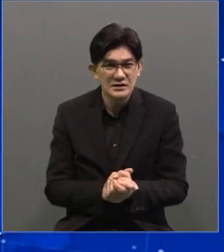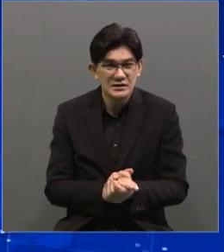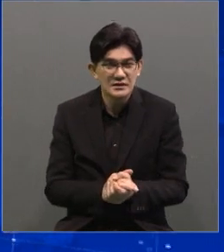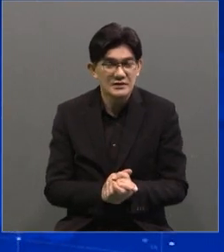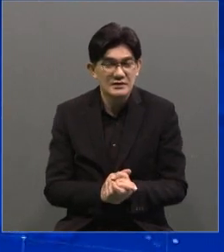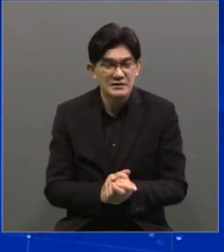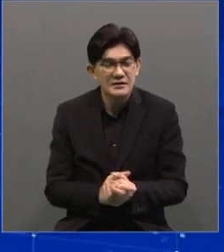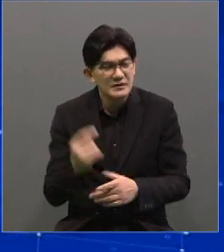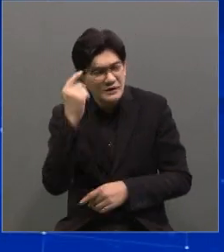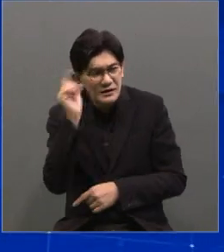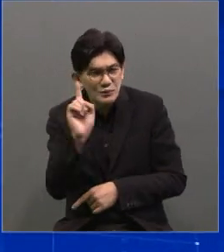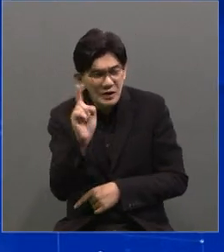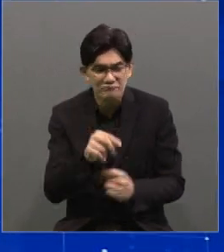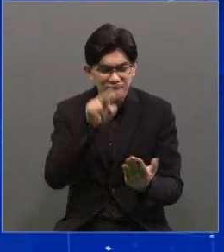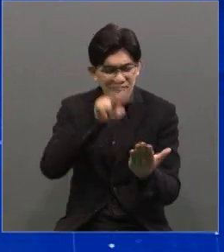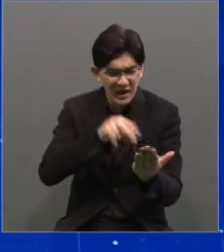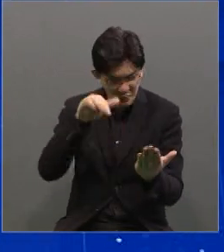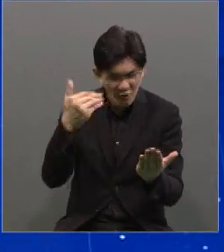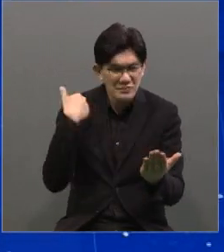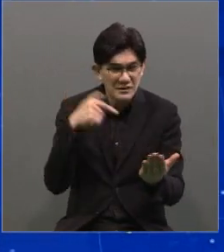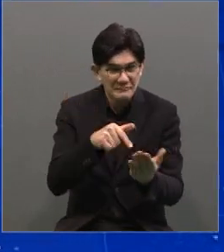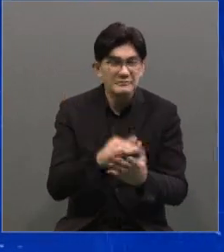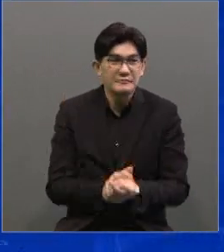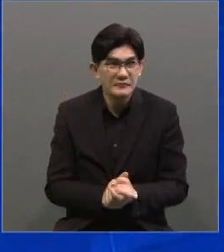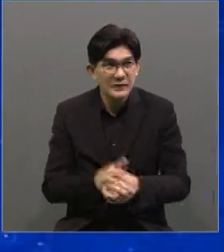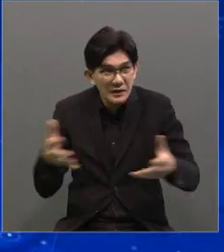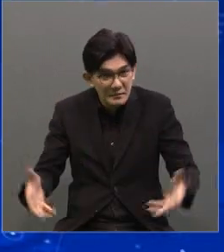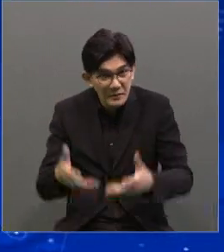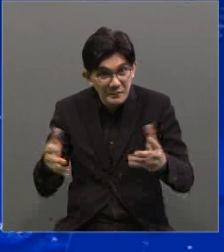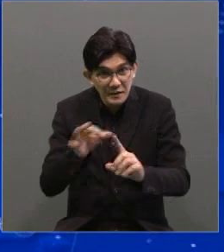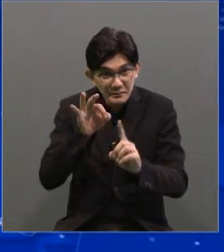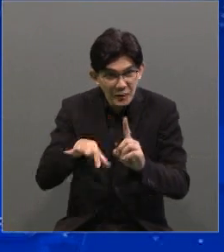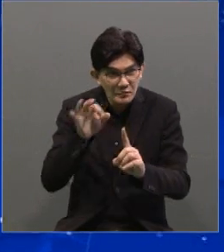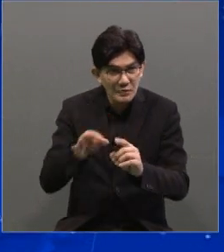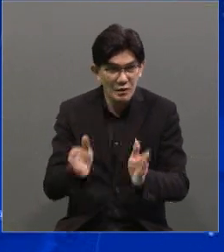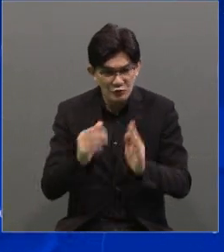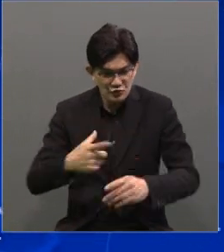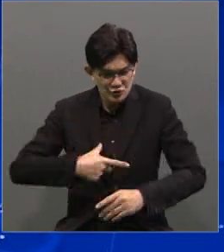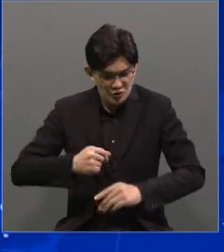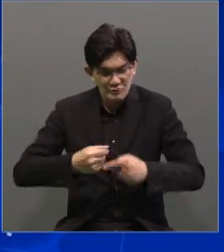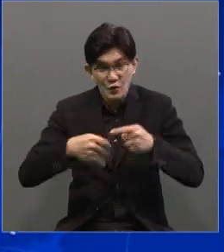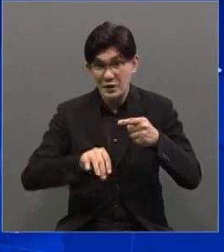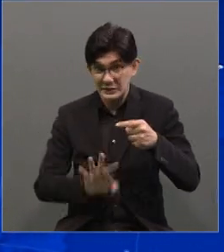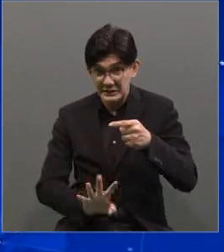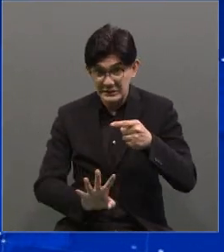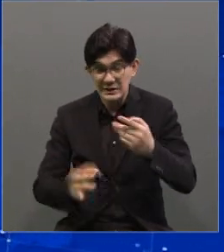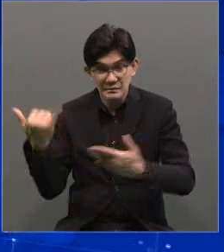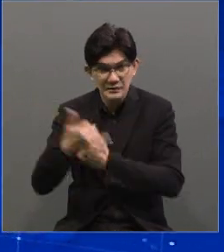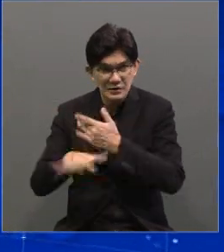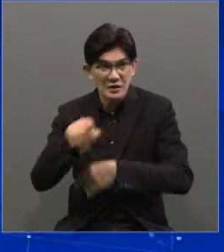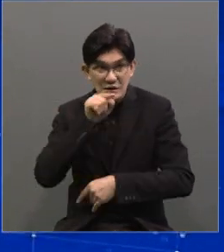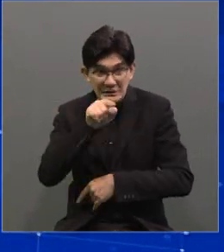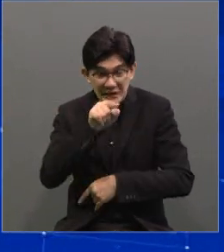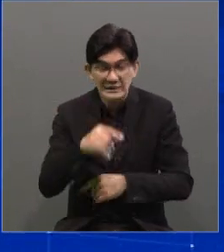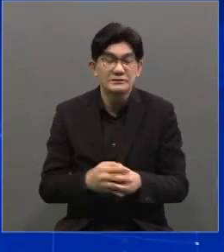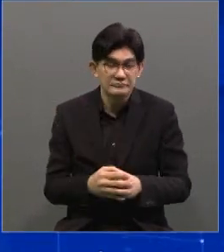หพอกอคิดอะไรอยู่ที่ฉันมาอ่านข่าวนี้นะคะที่น่าสนใจก็คือผัดกะเพราเนี่ยเป็นเมนูยอดนิยมอันดับ4ที่ชาวต่างชาติมักจะสั่งม